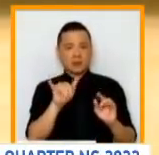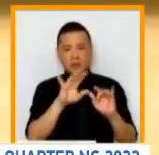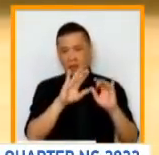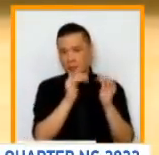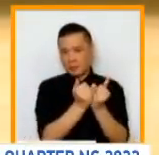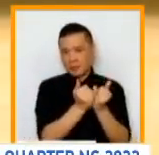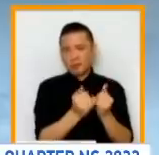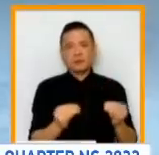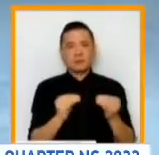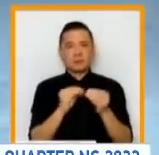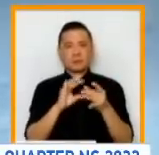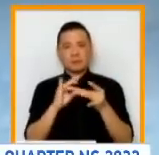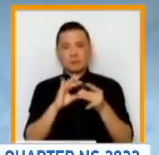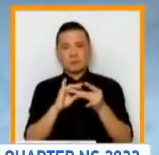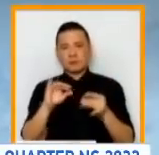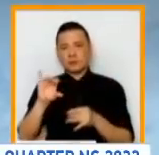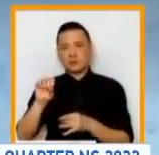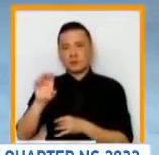Moro.